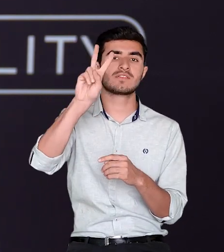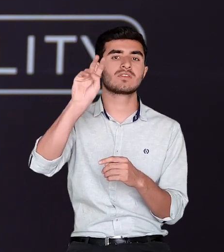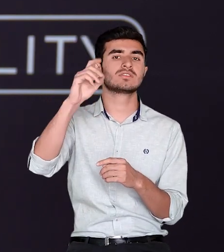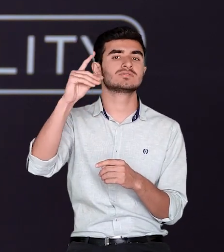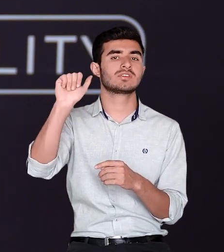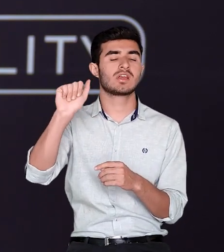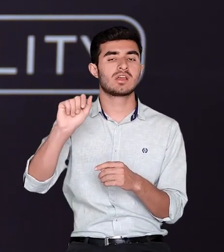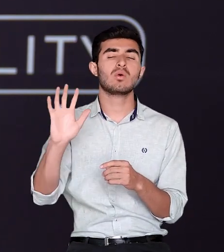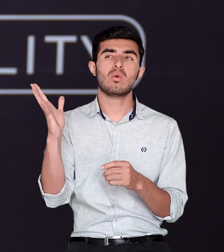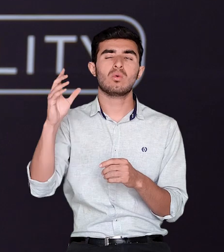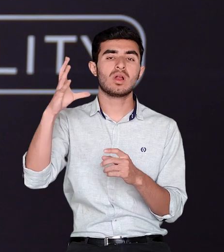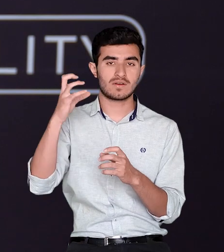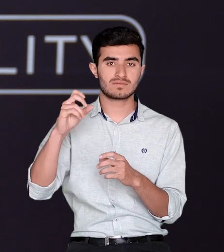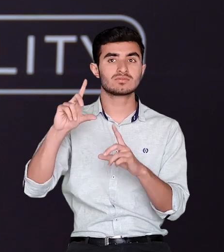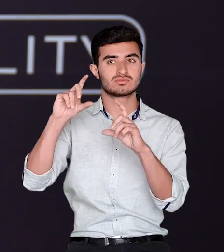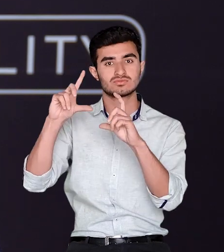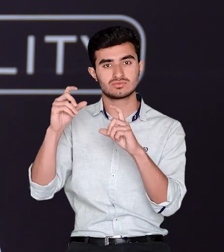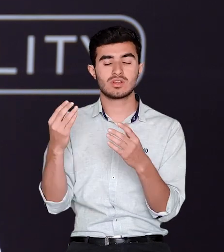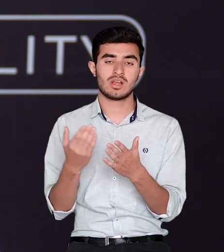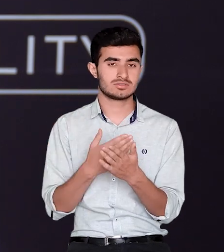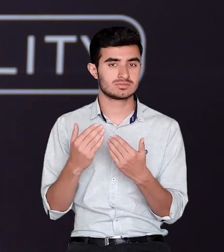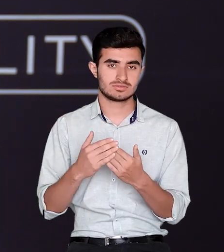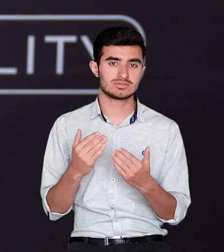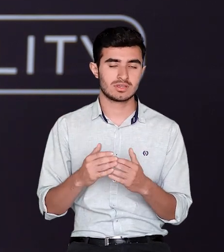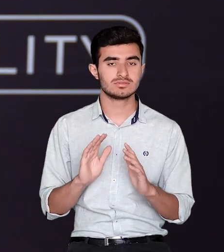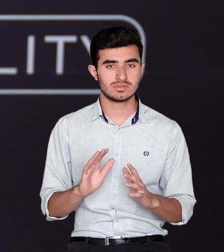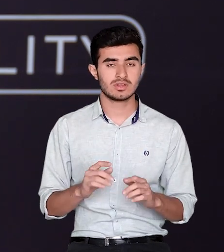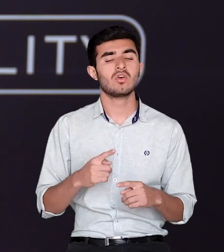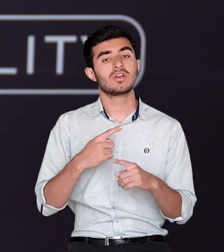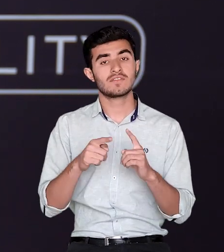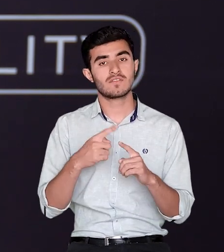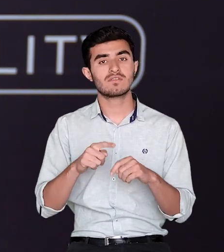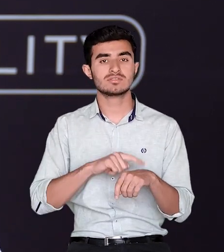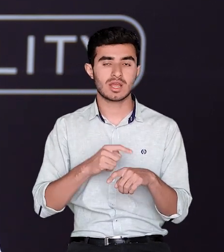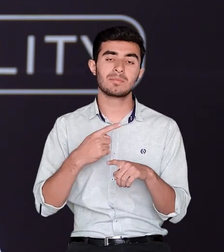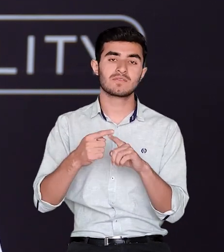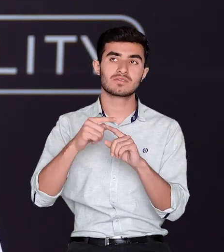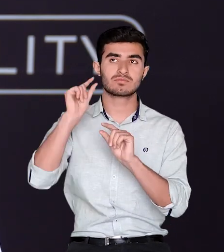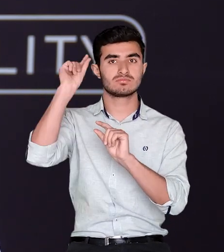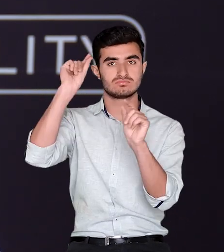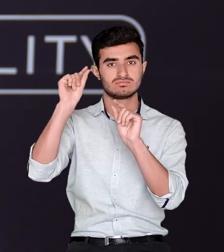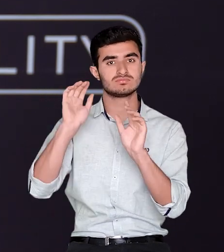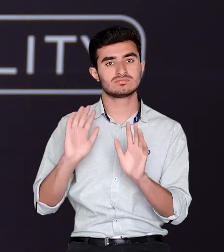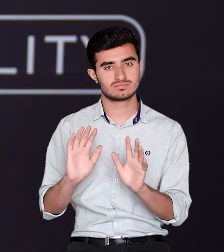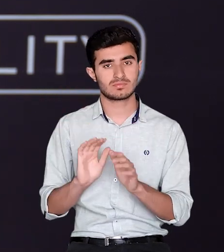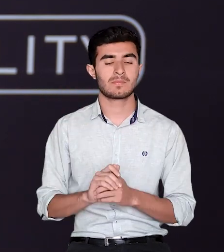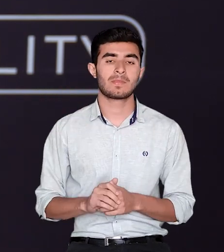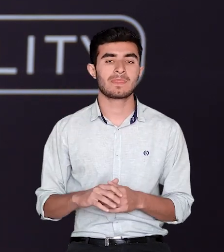पोलर अलाइनमेंट से होता है कि आपका एक अलाइनमेंट ट्रू